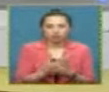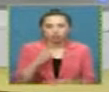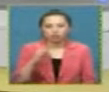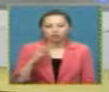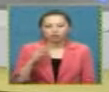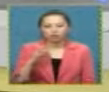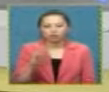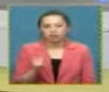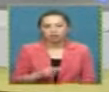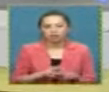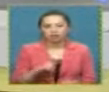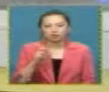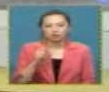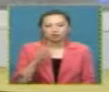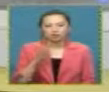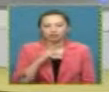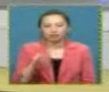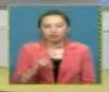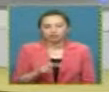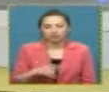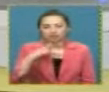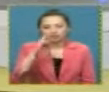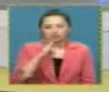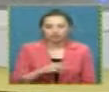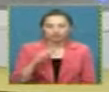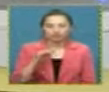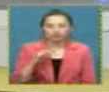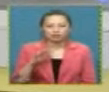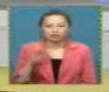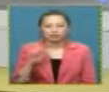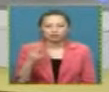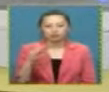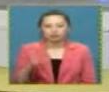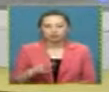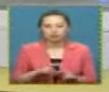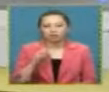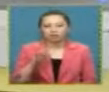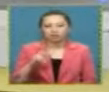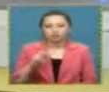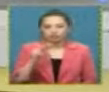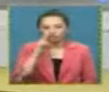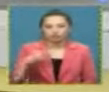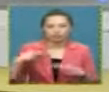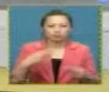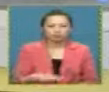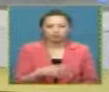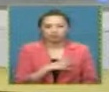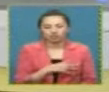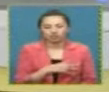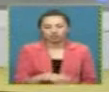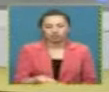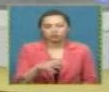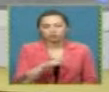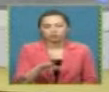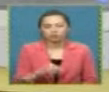УЕФА-ның арнайы өкілі Давид Петриашвили мен Қазақстан футбол федерациясының президенті Ерлан Қожағапанов Шымкентке келді. Кәсіби мамандар бұл